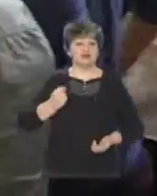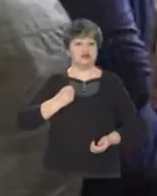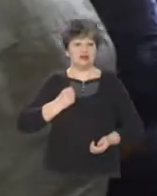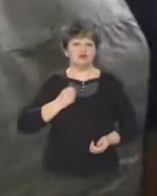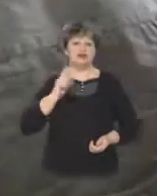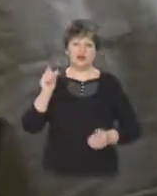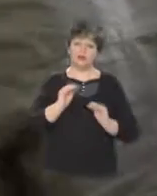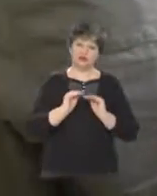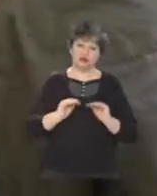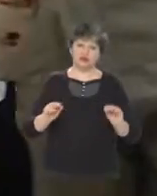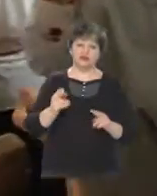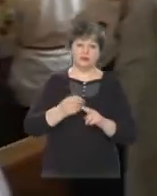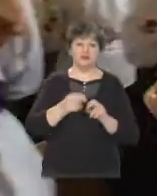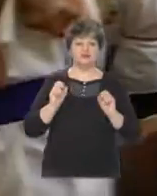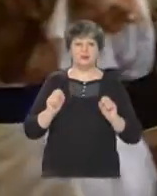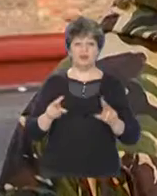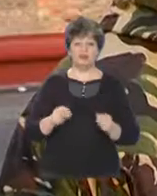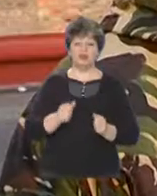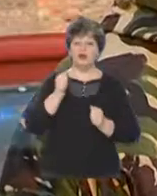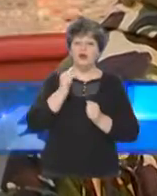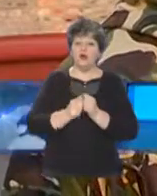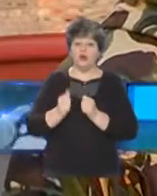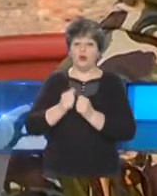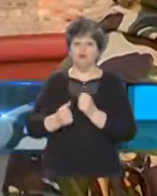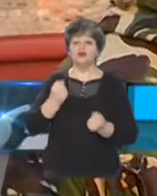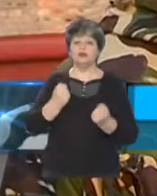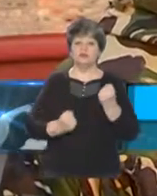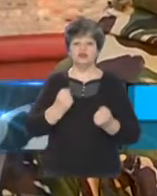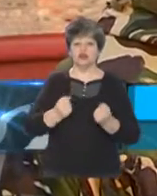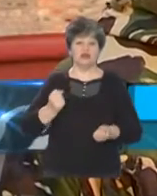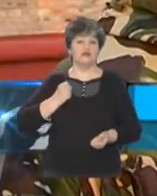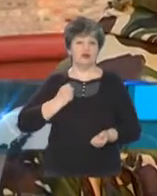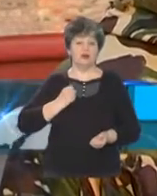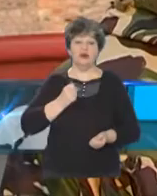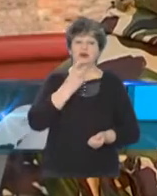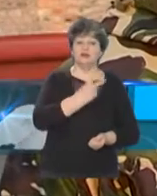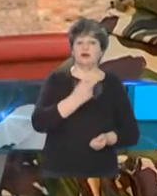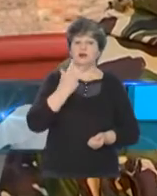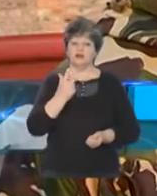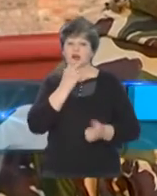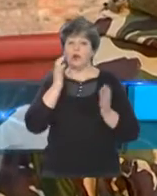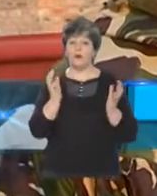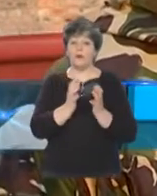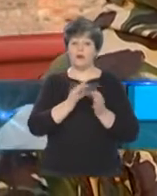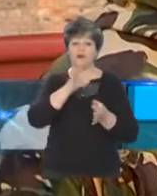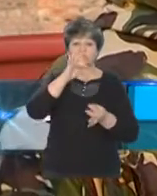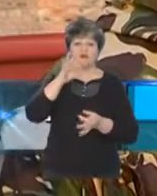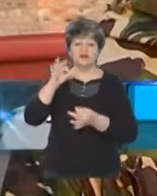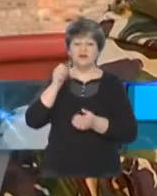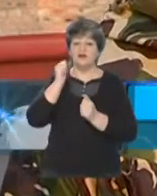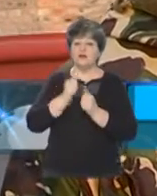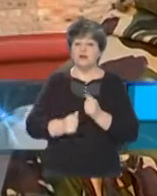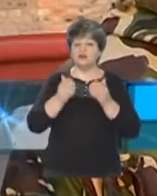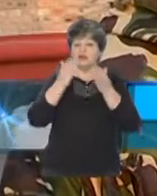солдата, тим там затишніше і безпечніше. В кожній машині військові по 2-3 оберіга. В кожній палаці, в